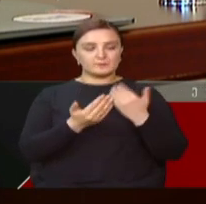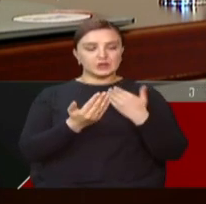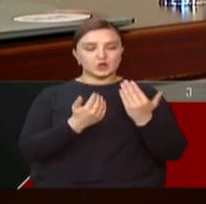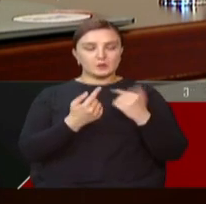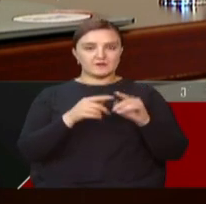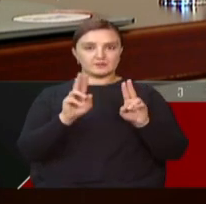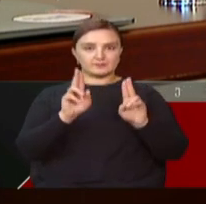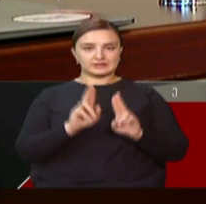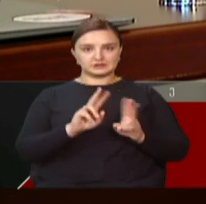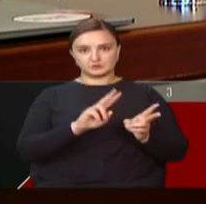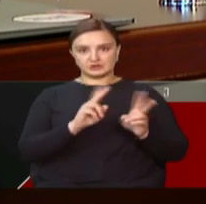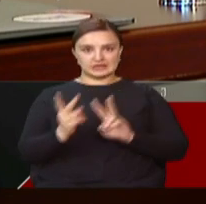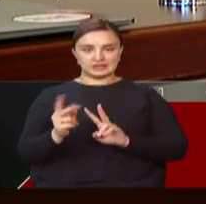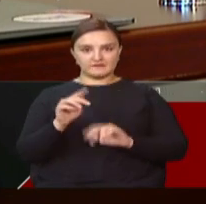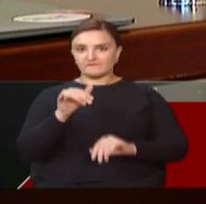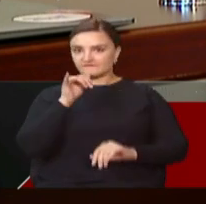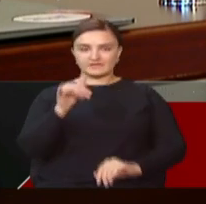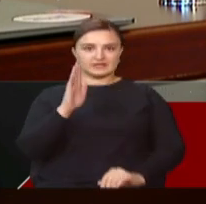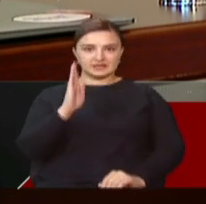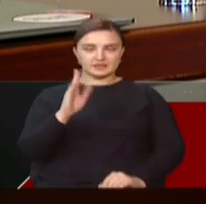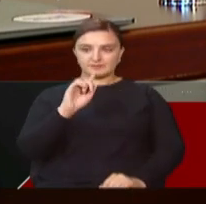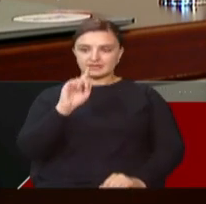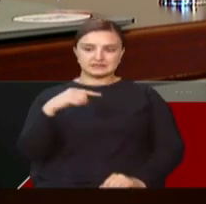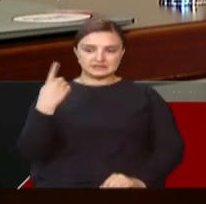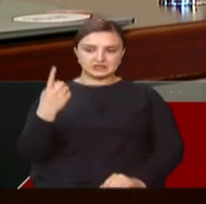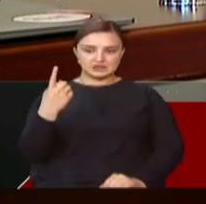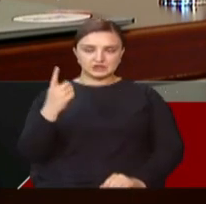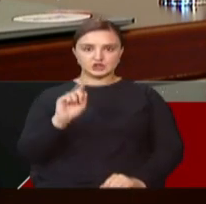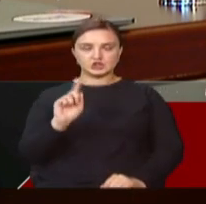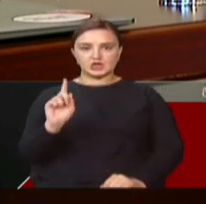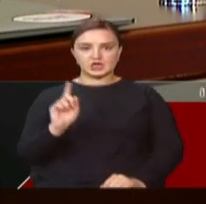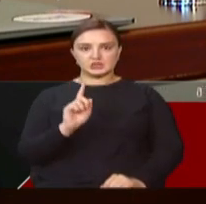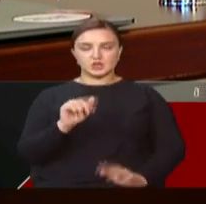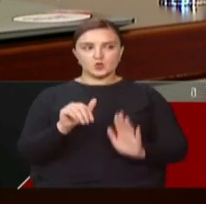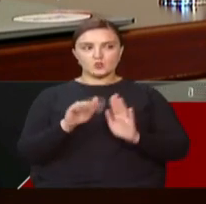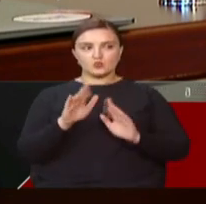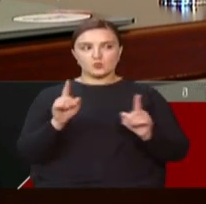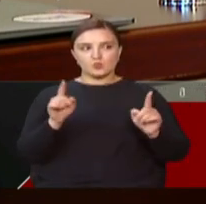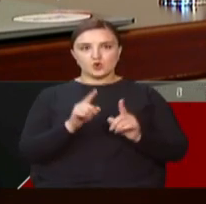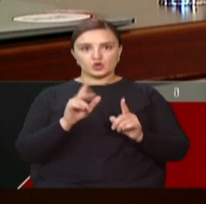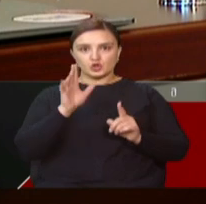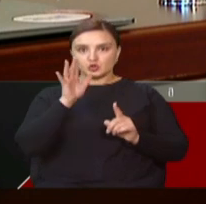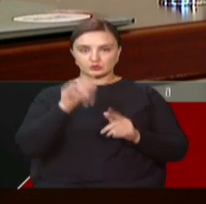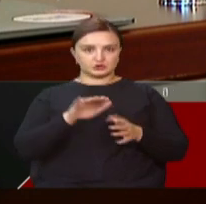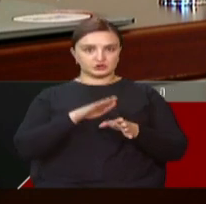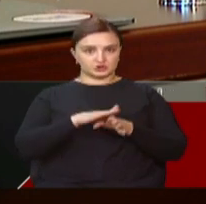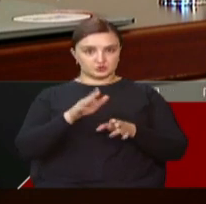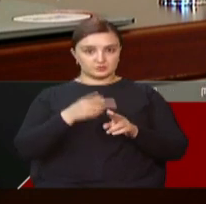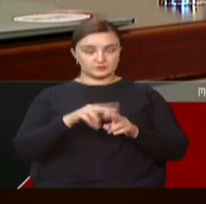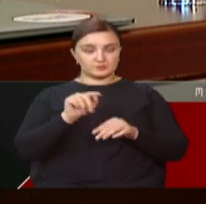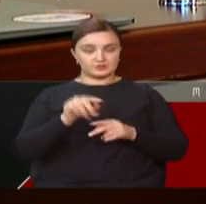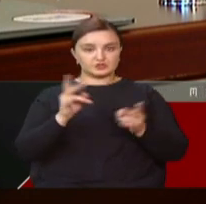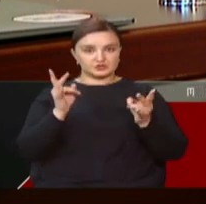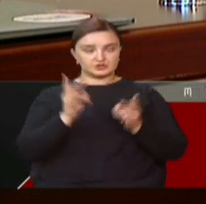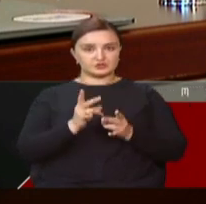პრინციპების გადატანას, რომელიც ვერ იქნება ვერც ერთ წელიწადში, ვერც რაღაცა უფრო მოკლე ვადაში შესასრულებელი, იმიტომ რომ მას